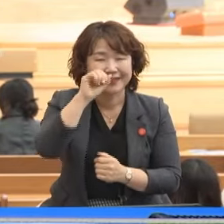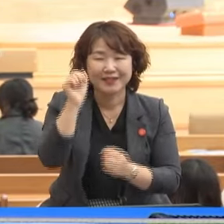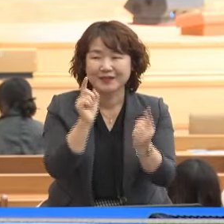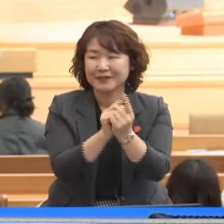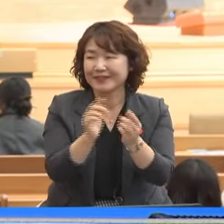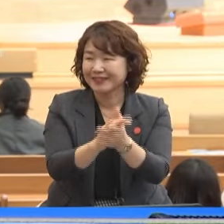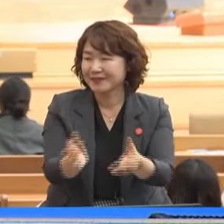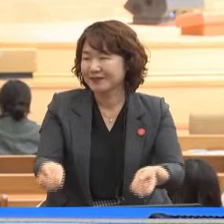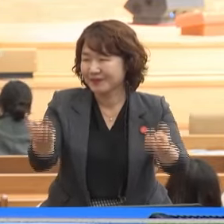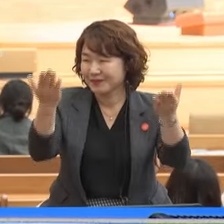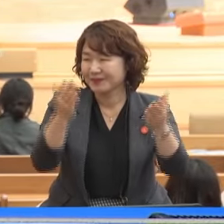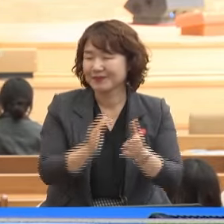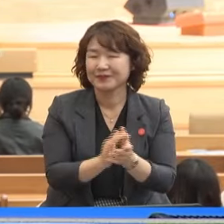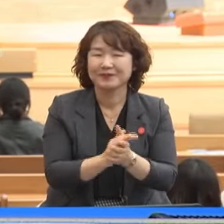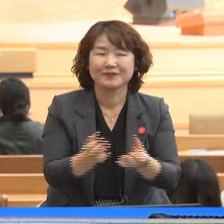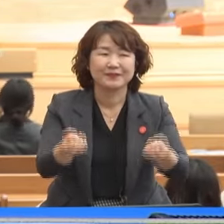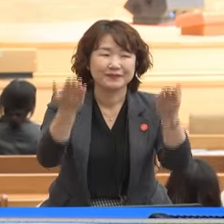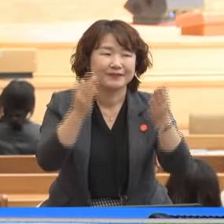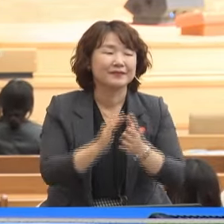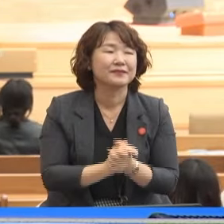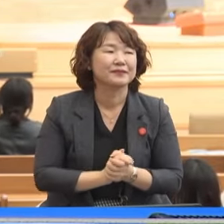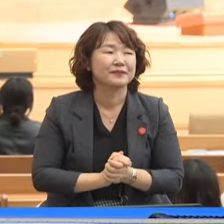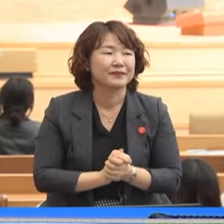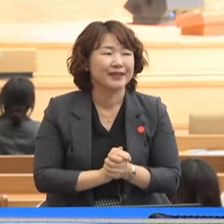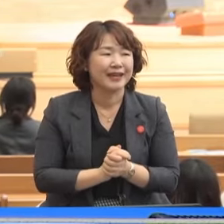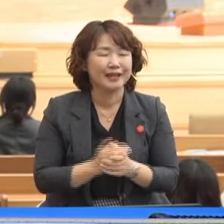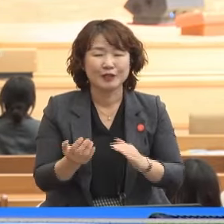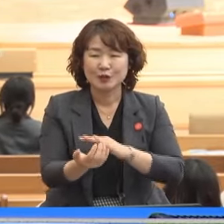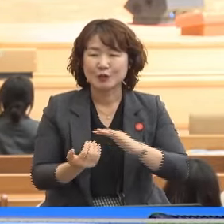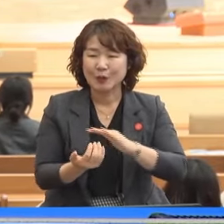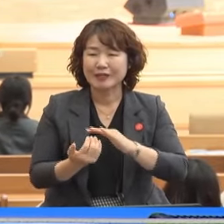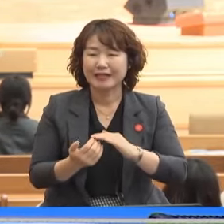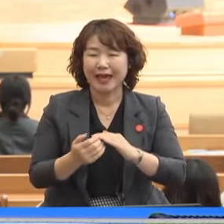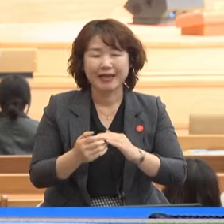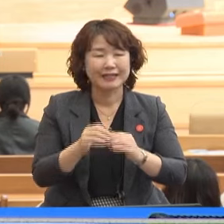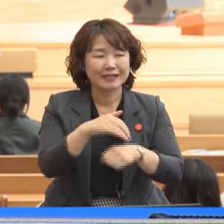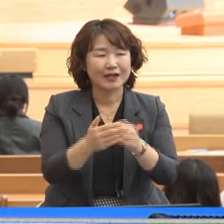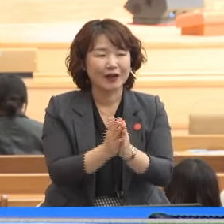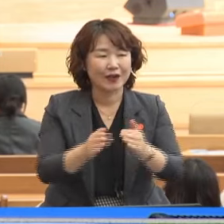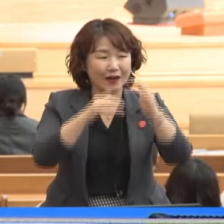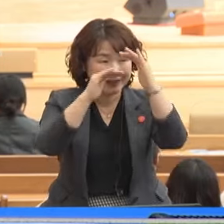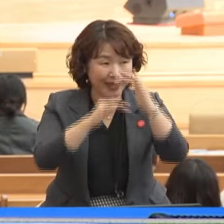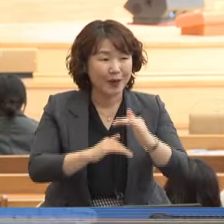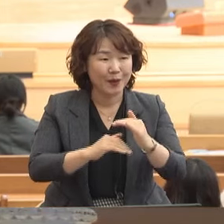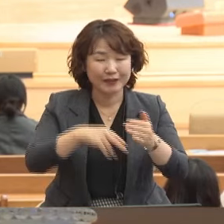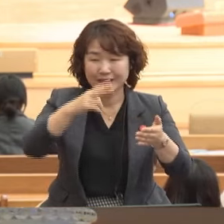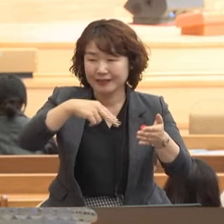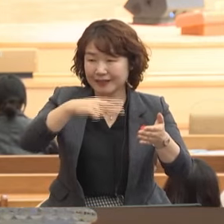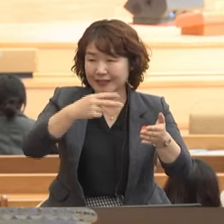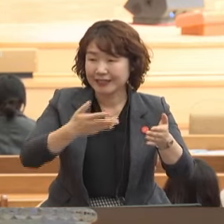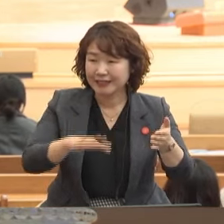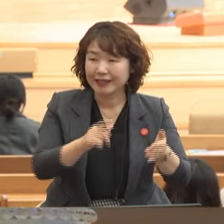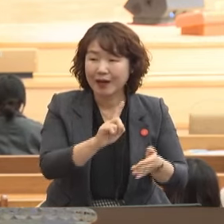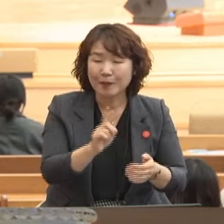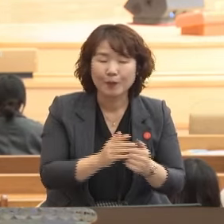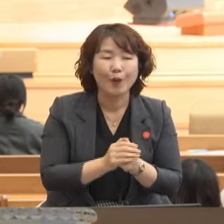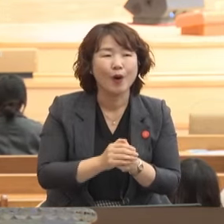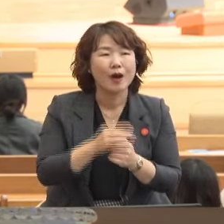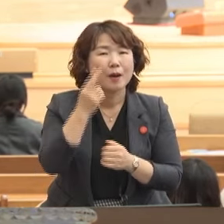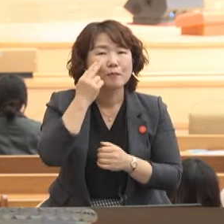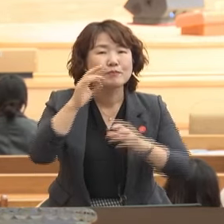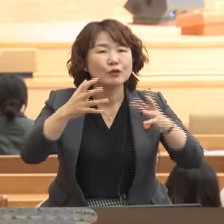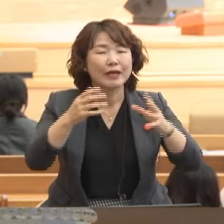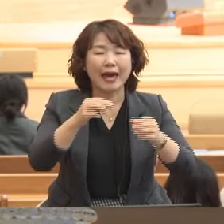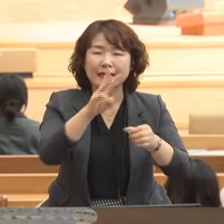할렐루야. 할렐루야. 아멘. 여러분, 좀 전에 우리가 본문을 읽었던 그 본문은 미국의 34대